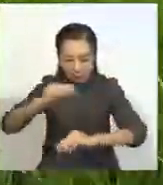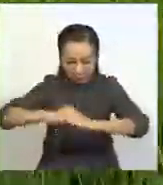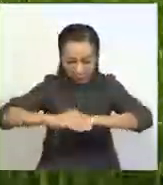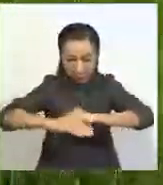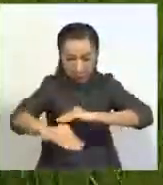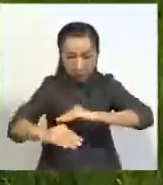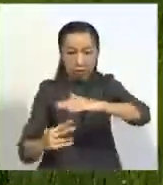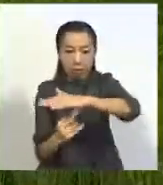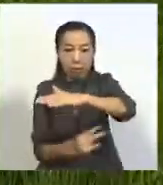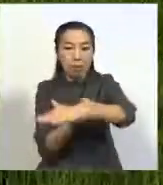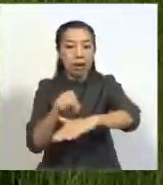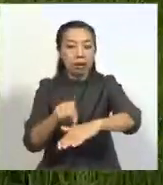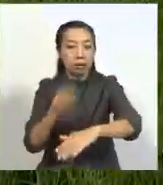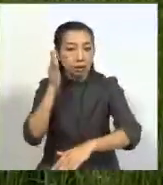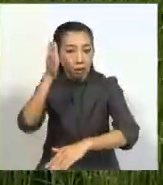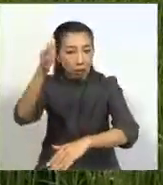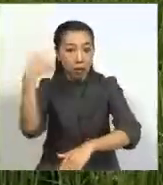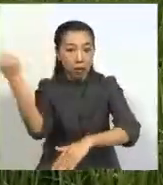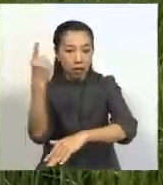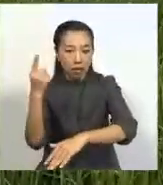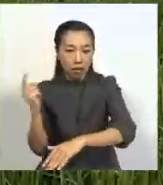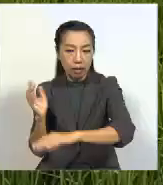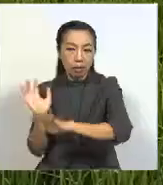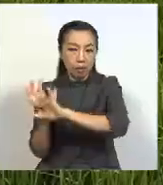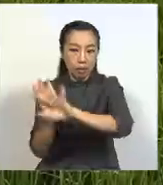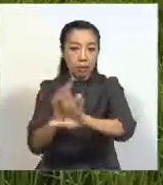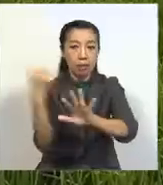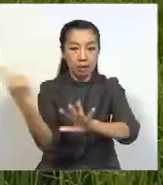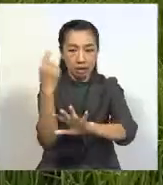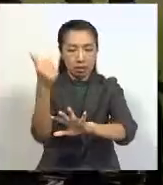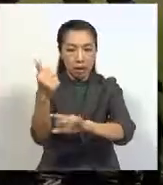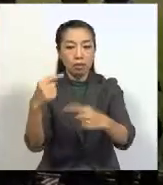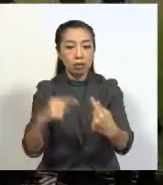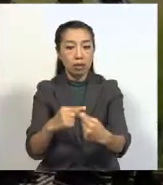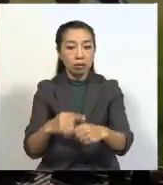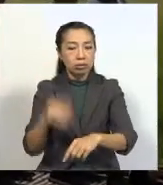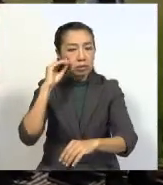างเพื่อที่จะรองรับต้อนรับนักท่องเที่ยวในช่วงฤดูหนาวนะคะหลังจากสร้